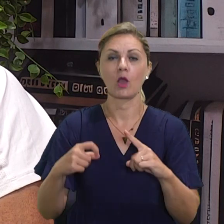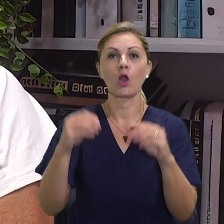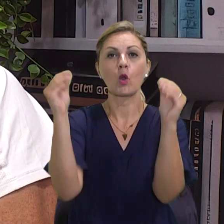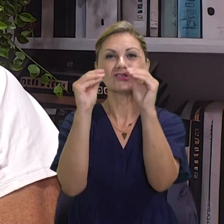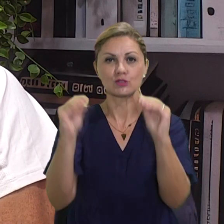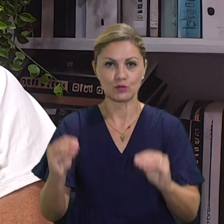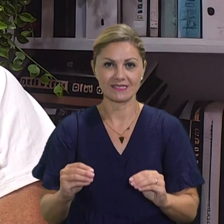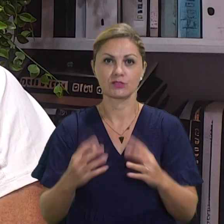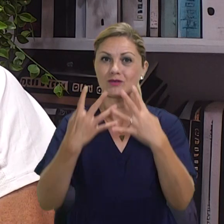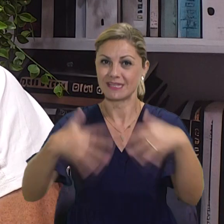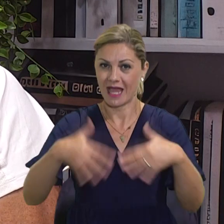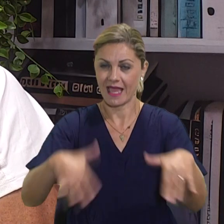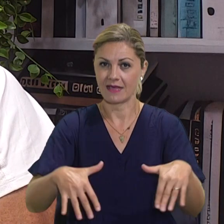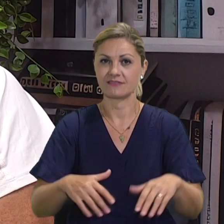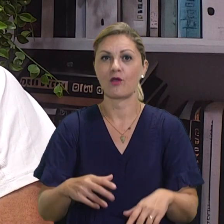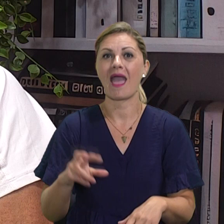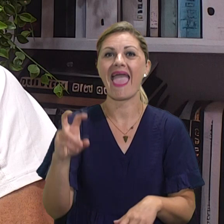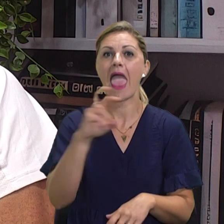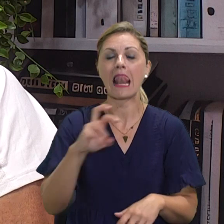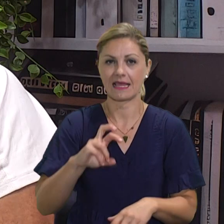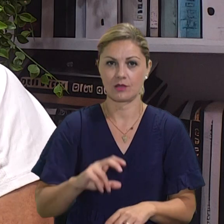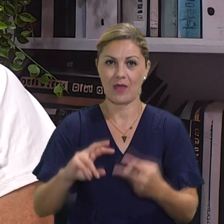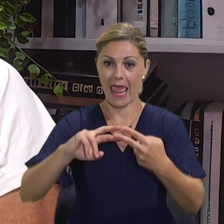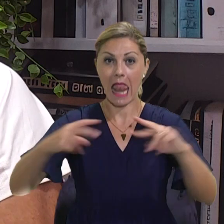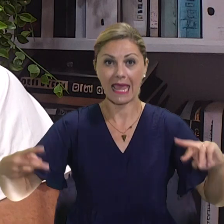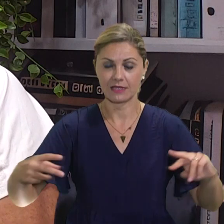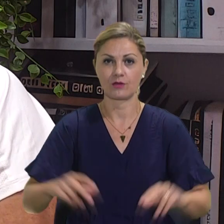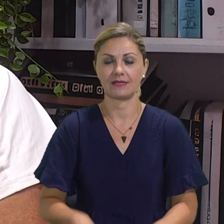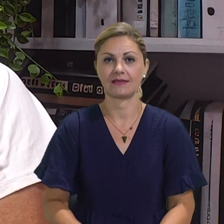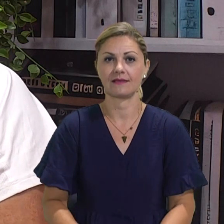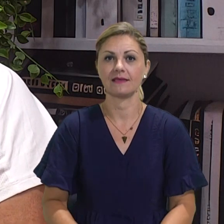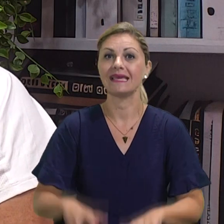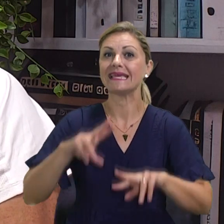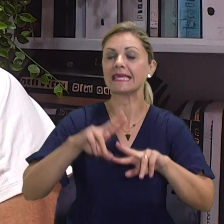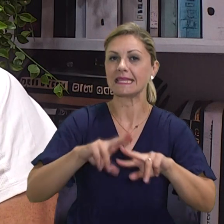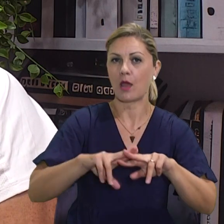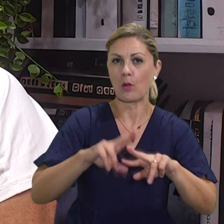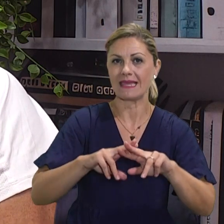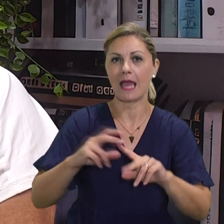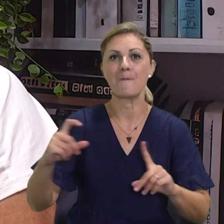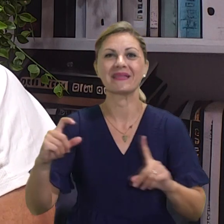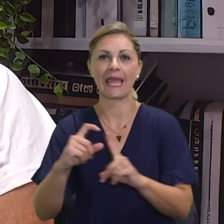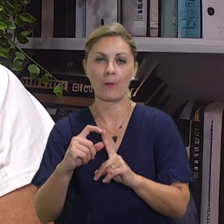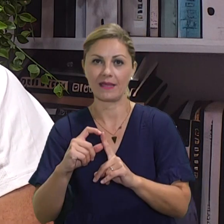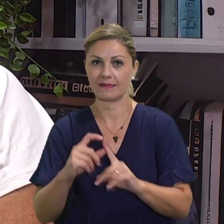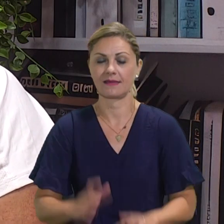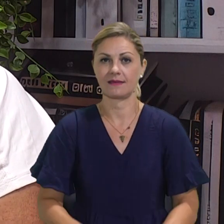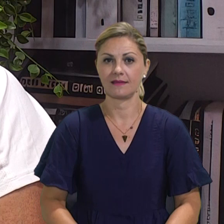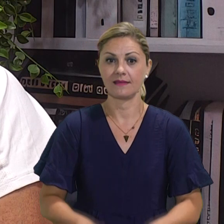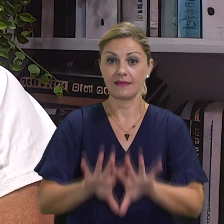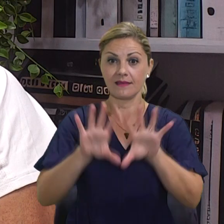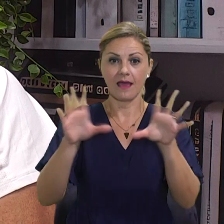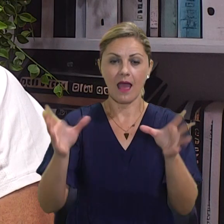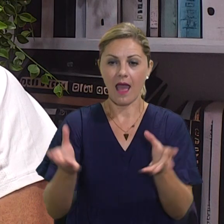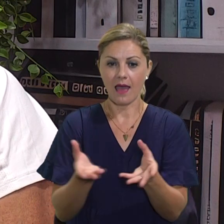za konstrukcijsko strojarstvo i na katedri za elektroniku. Tu držim kolegi hidraulika i pneumatika. A što se tiče